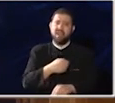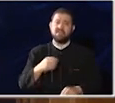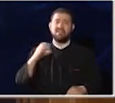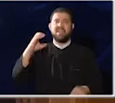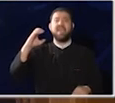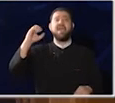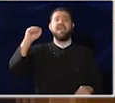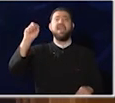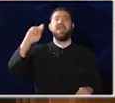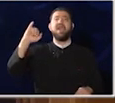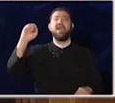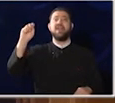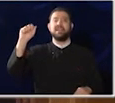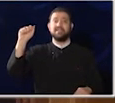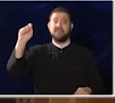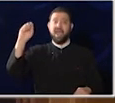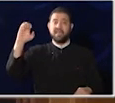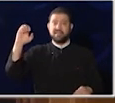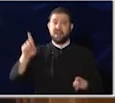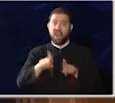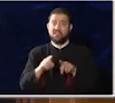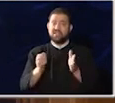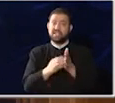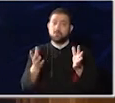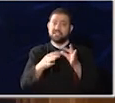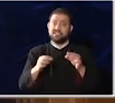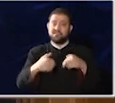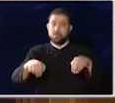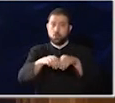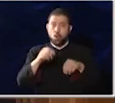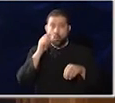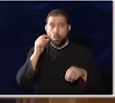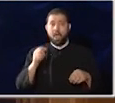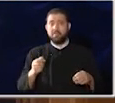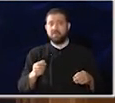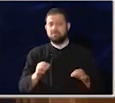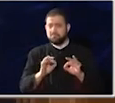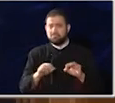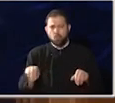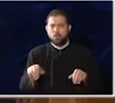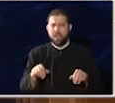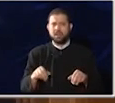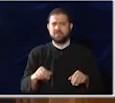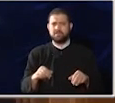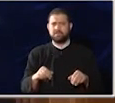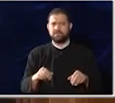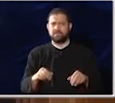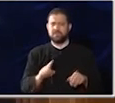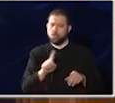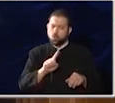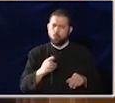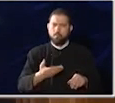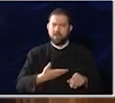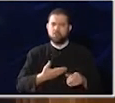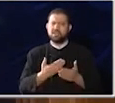de caritate, așa ar trebui să fim și noi ceilalți oameni obișnuiți, neclericii, să spunem, mirenii,